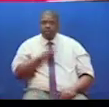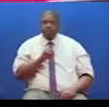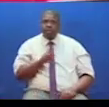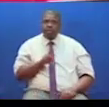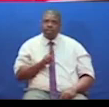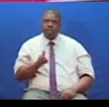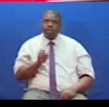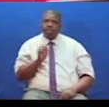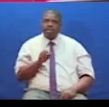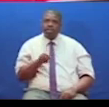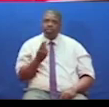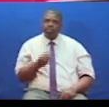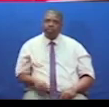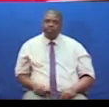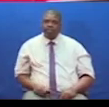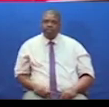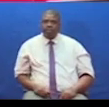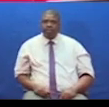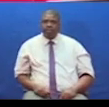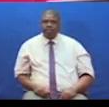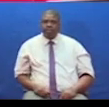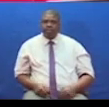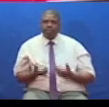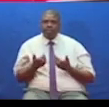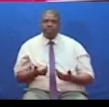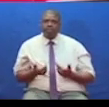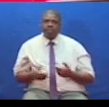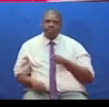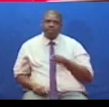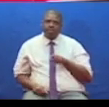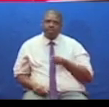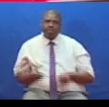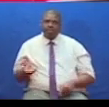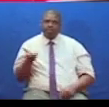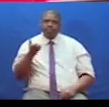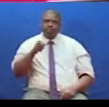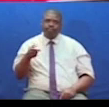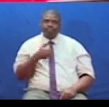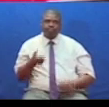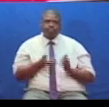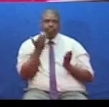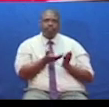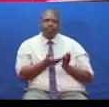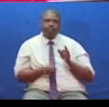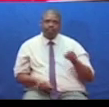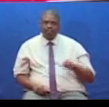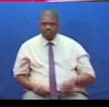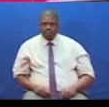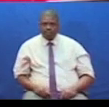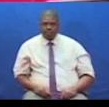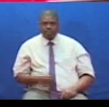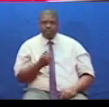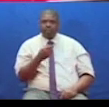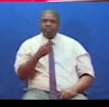mbili basi. Kwa hiyo sasa hii gesi ndio maana mimi napendekeza